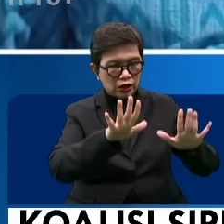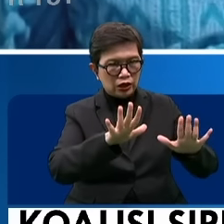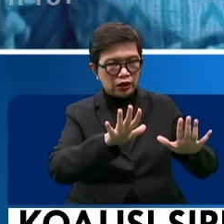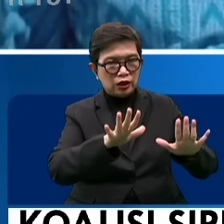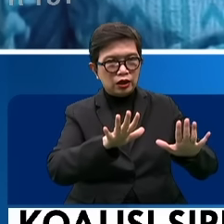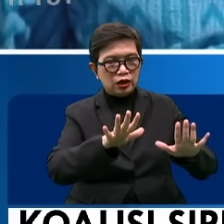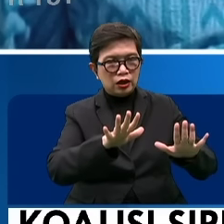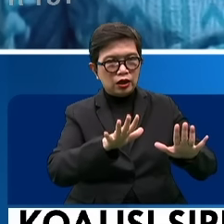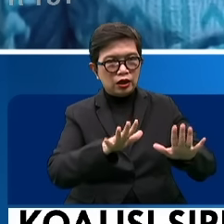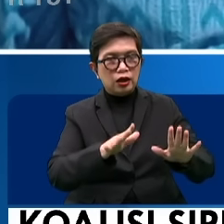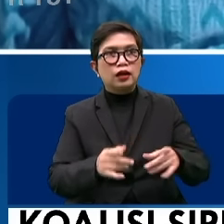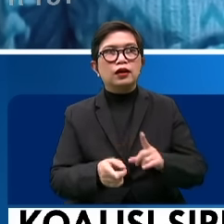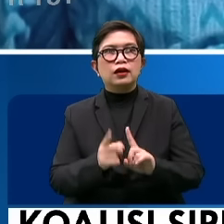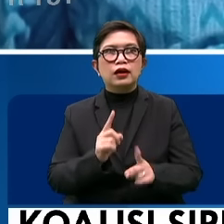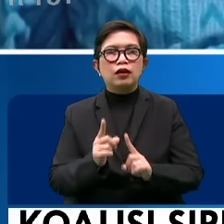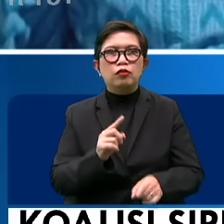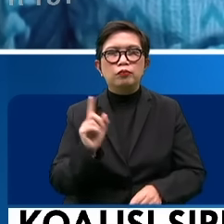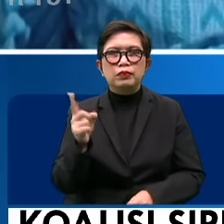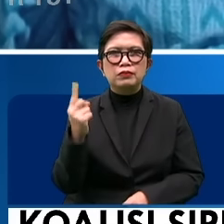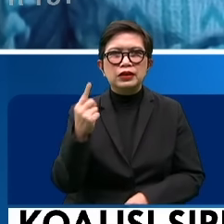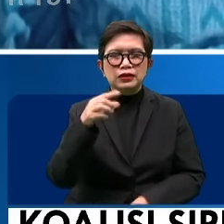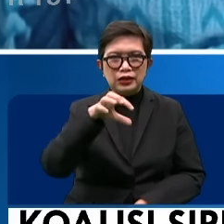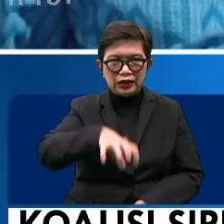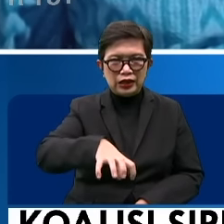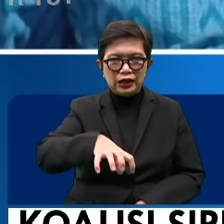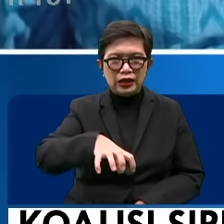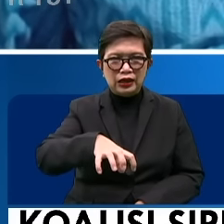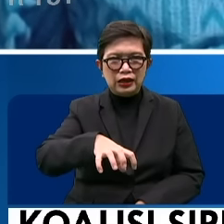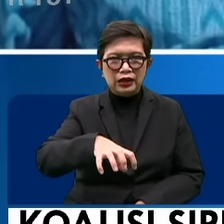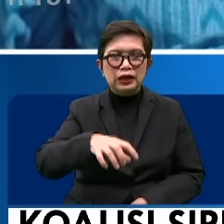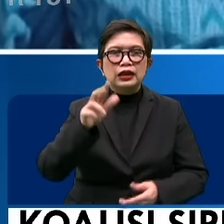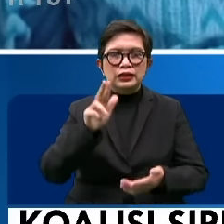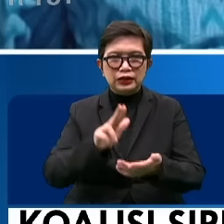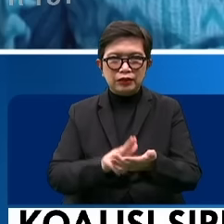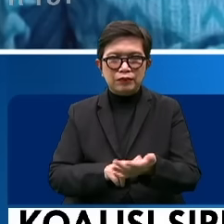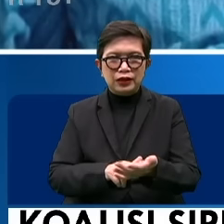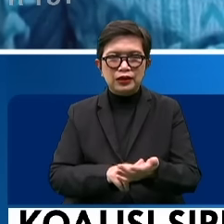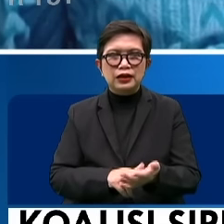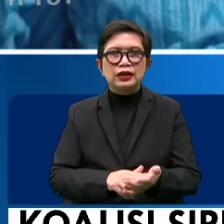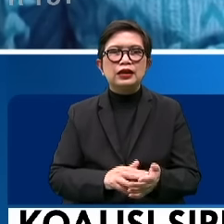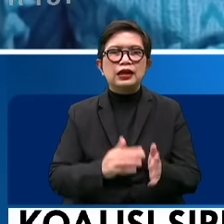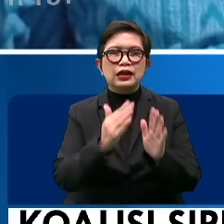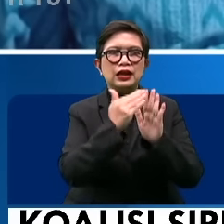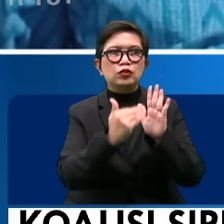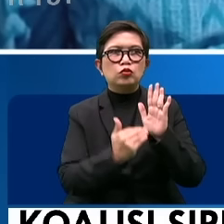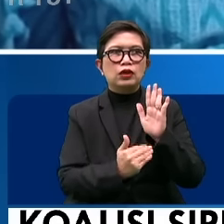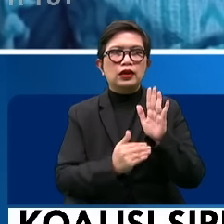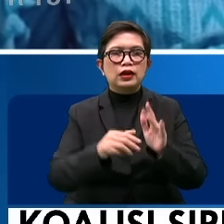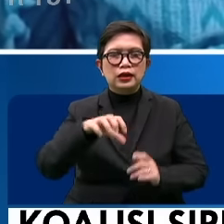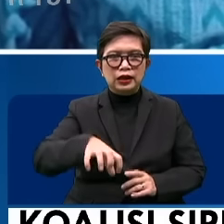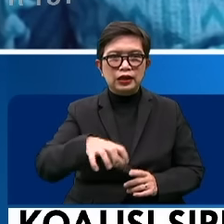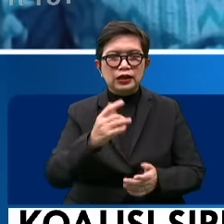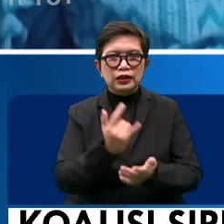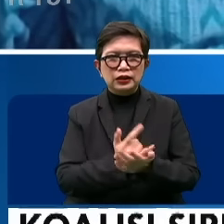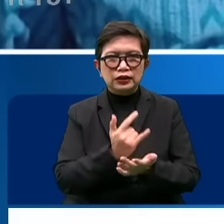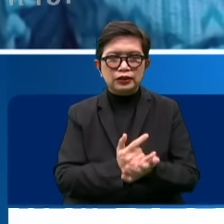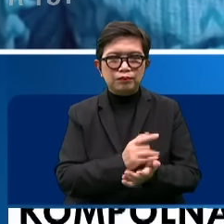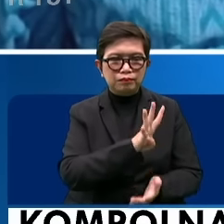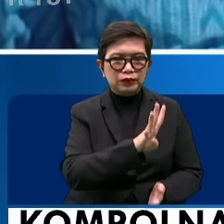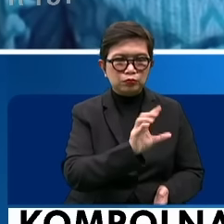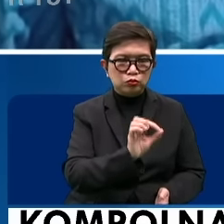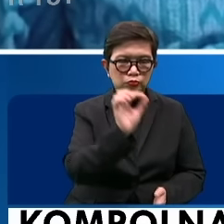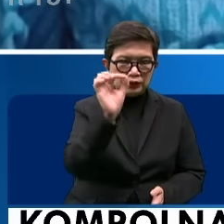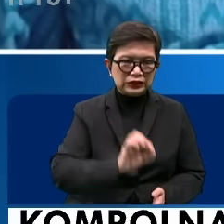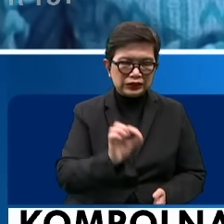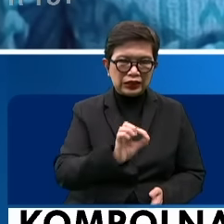nanti pemerintah daerah biasanya nanti akan menetapkan lagi melalui perdanya apakah itu tetap 40% atau di atas 40%,